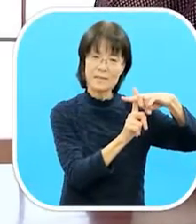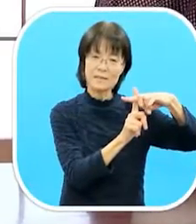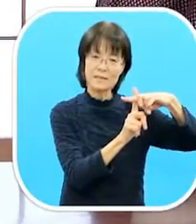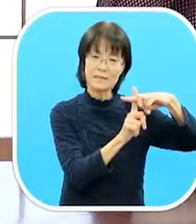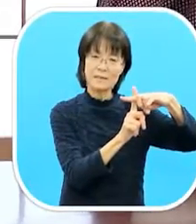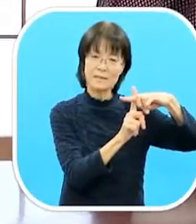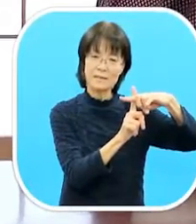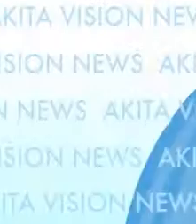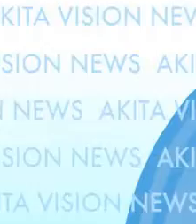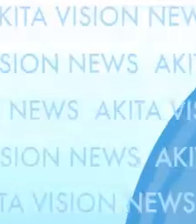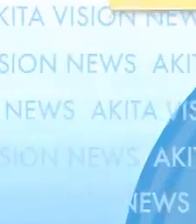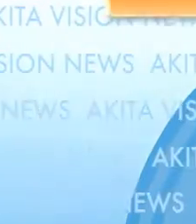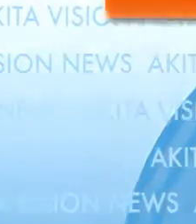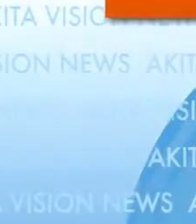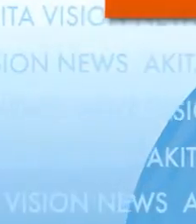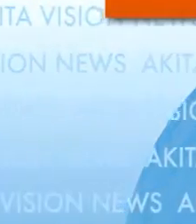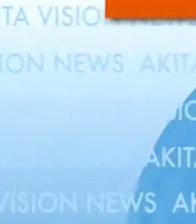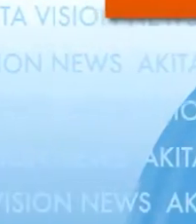ス